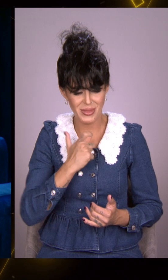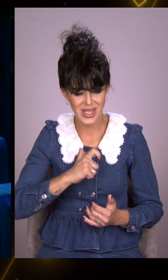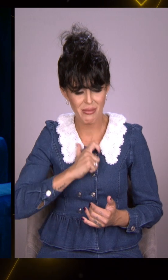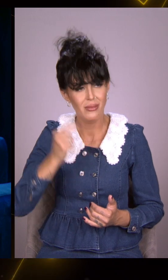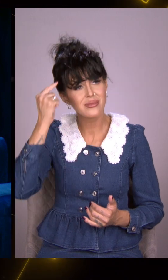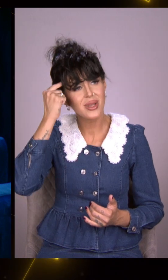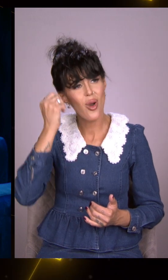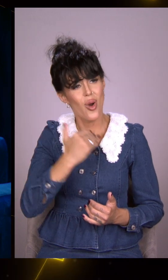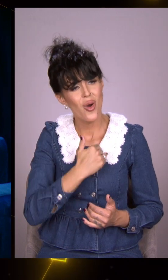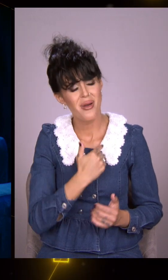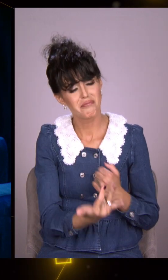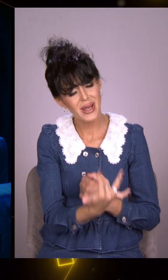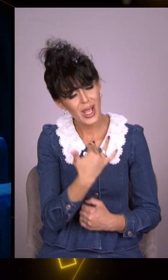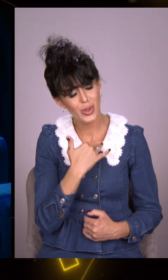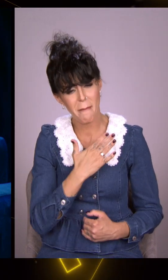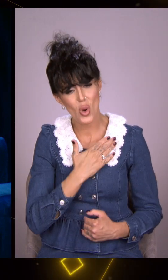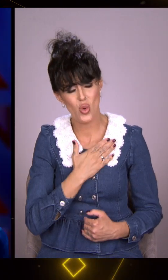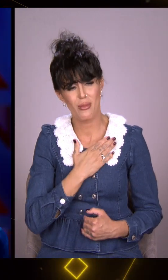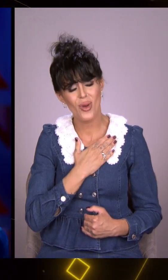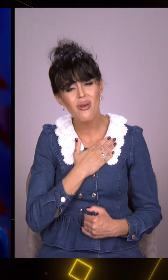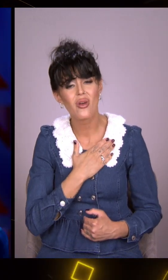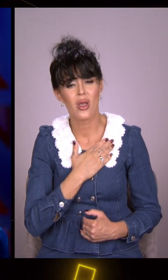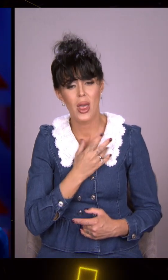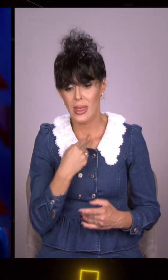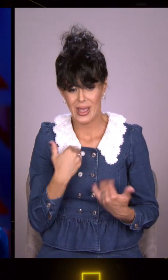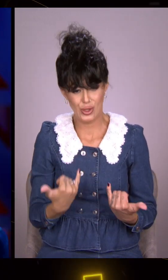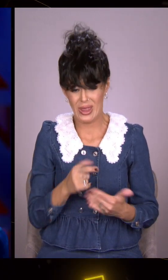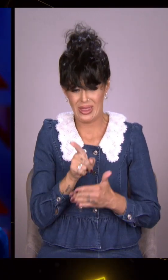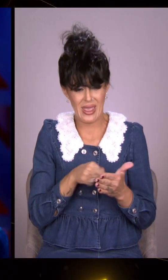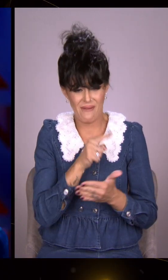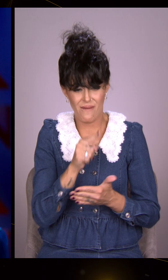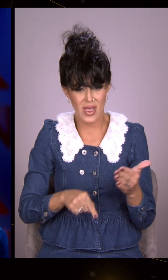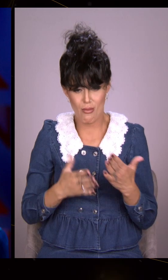прийдуть. Ніяк я не можу повірити в те, що їх немає.